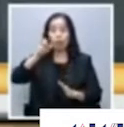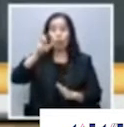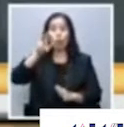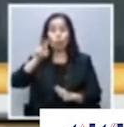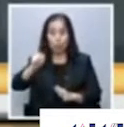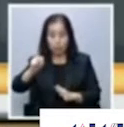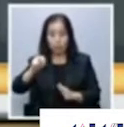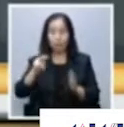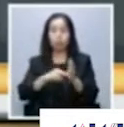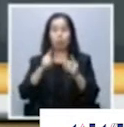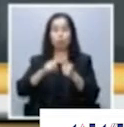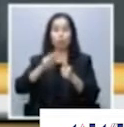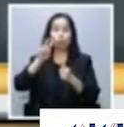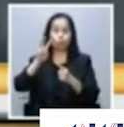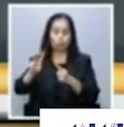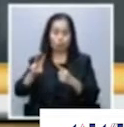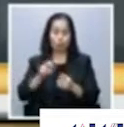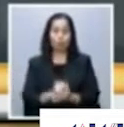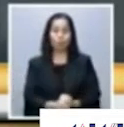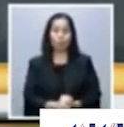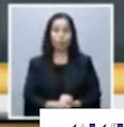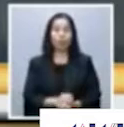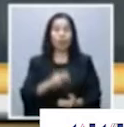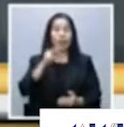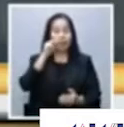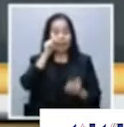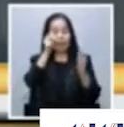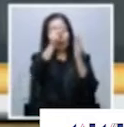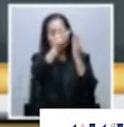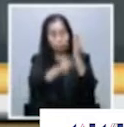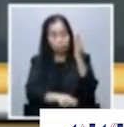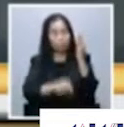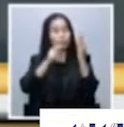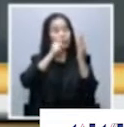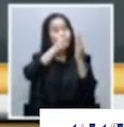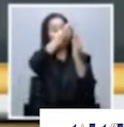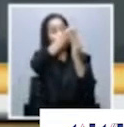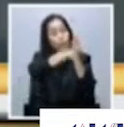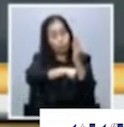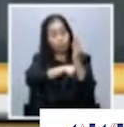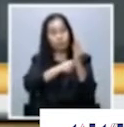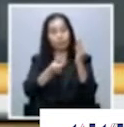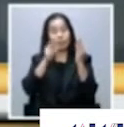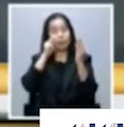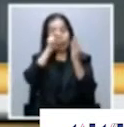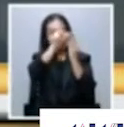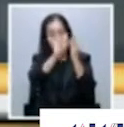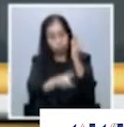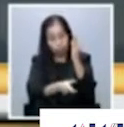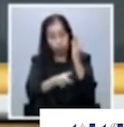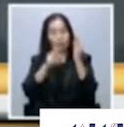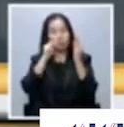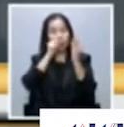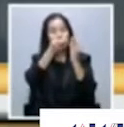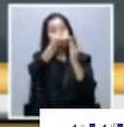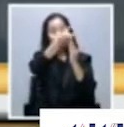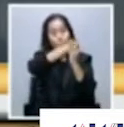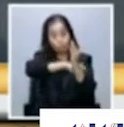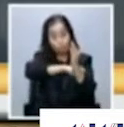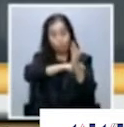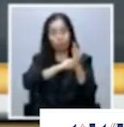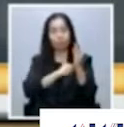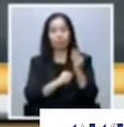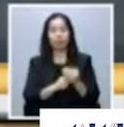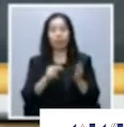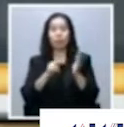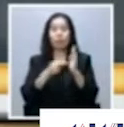ระดับสองคือทั้งสองฝ่ายนั้นเนี่ยทั้งสองภาคคือภาคตะวันตกและภาคตะวันออกจะ